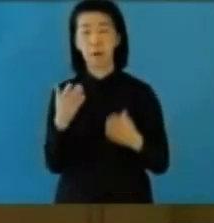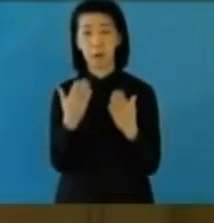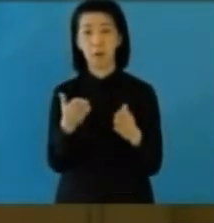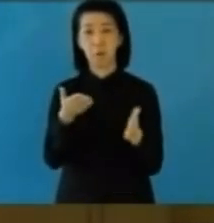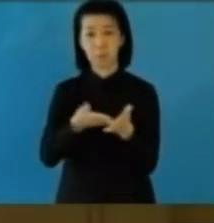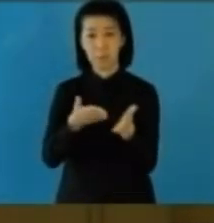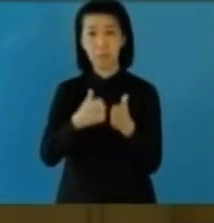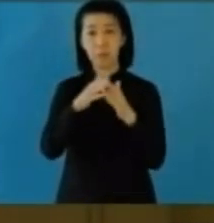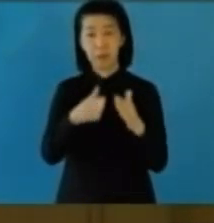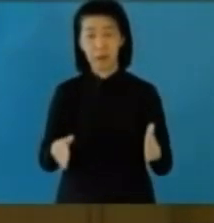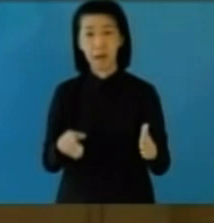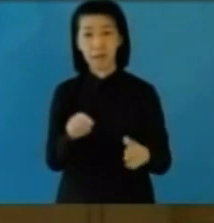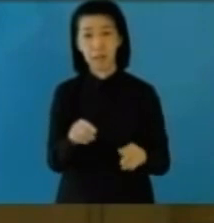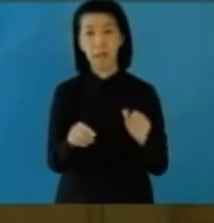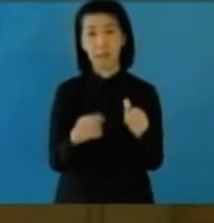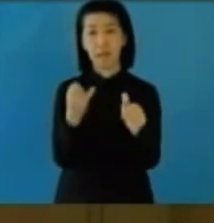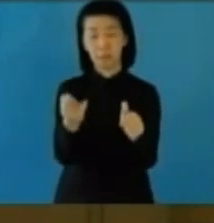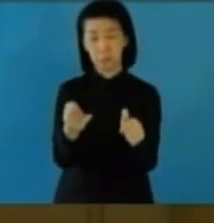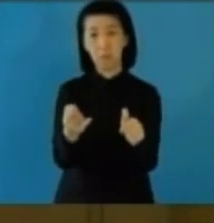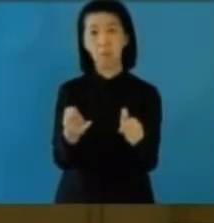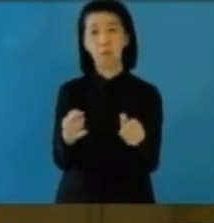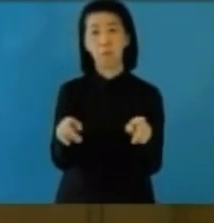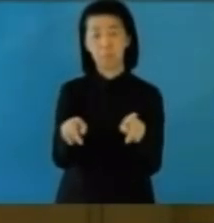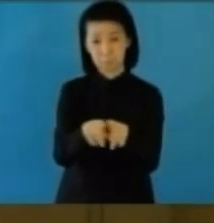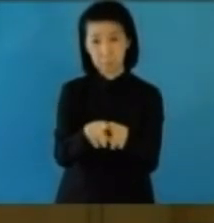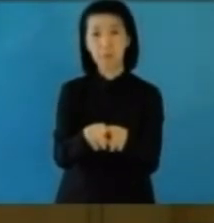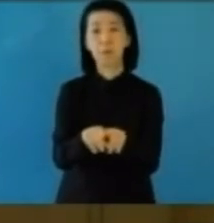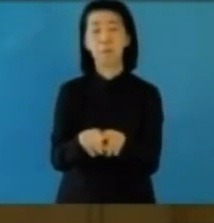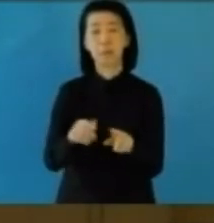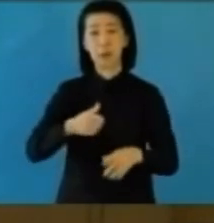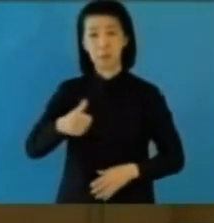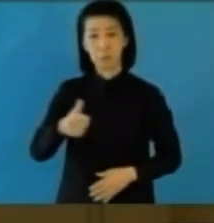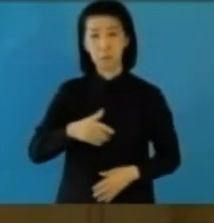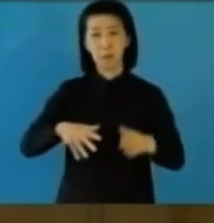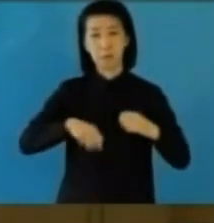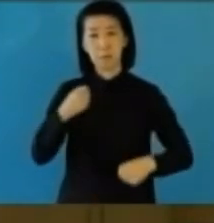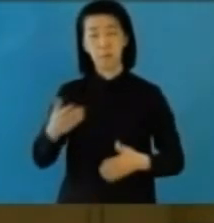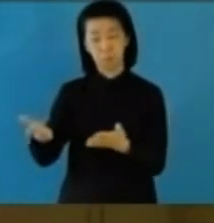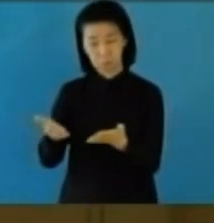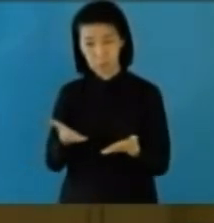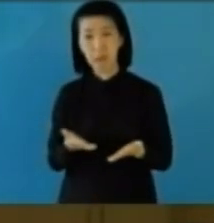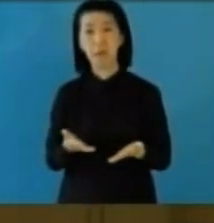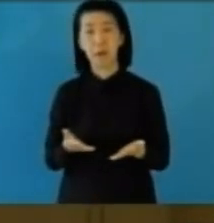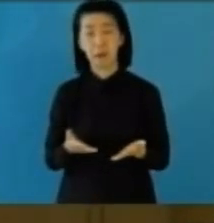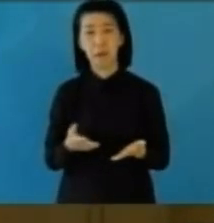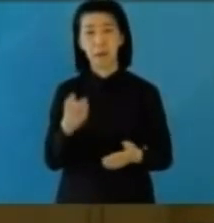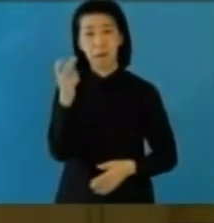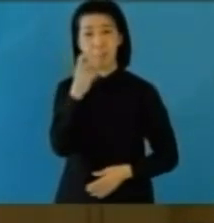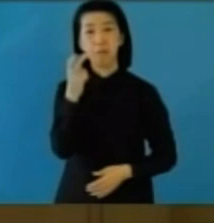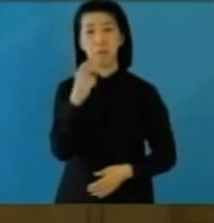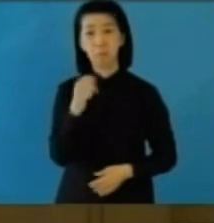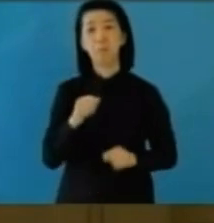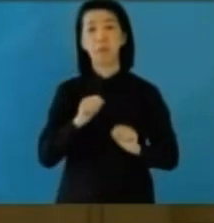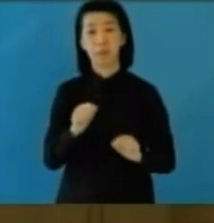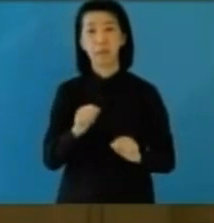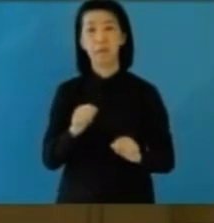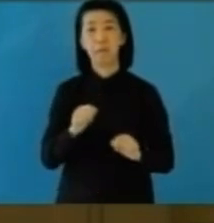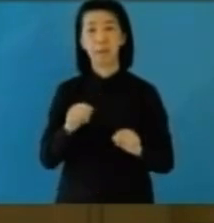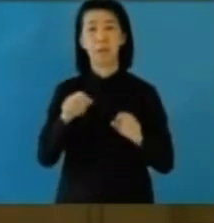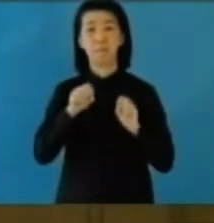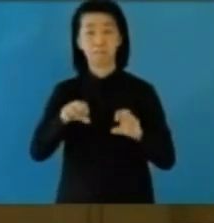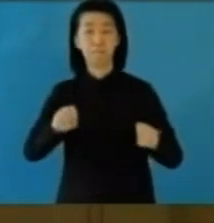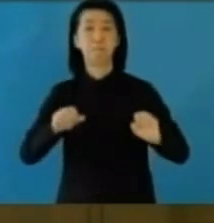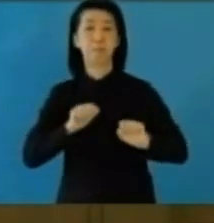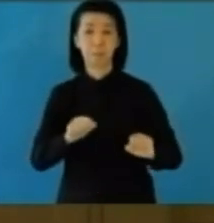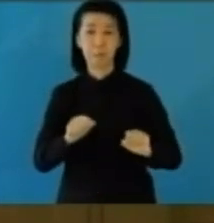等において男女共学通学生の受け入れに向けた検討を行っている旨を周知してきました。さらに